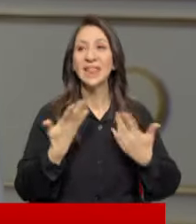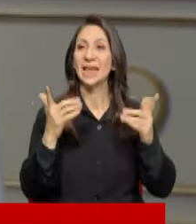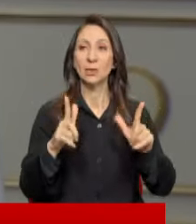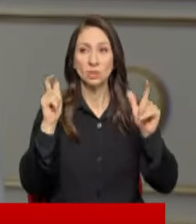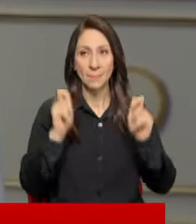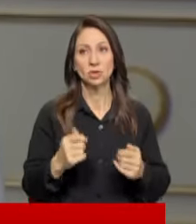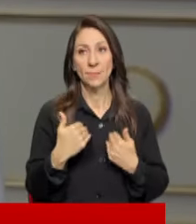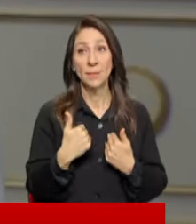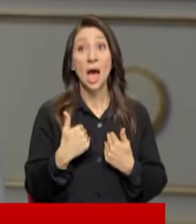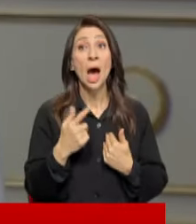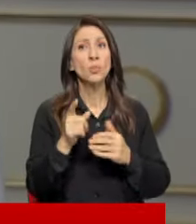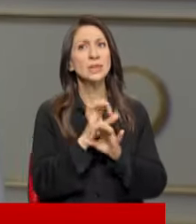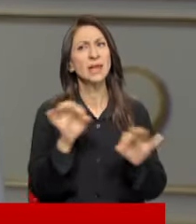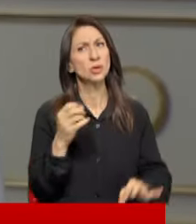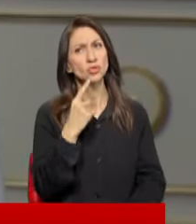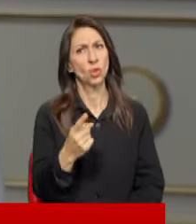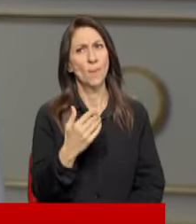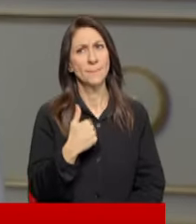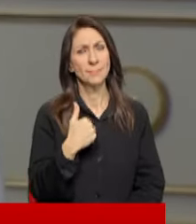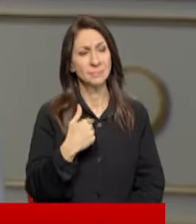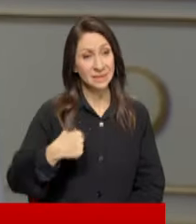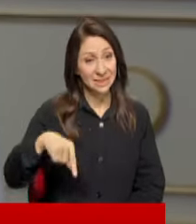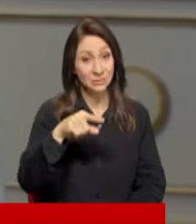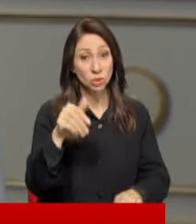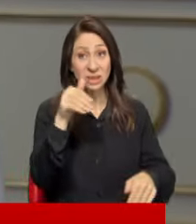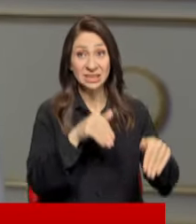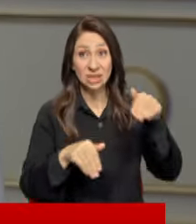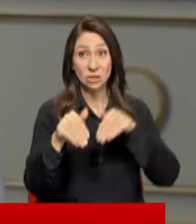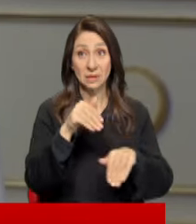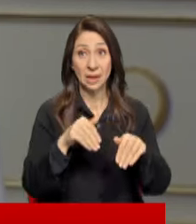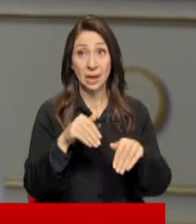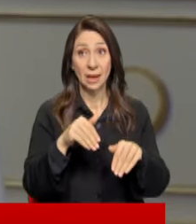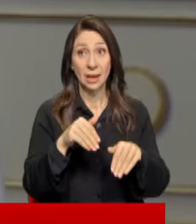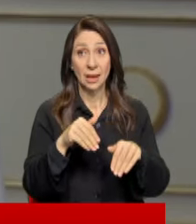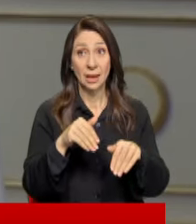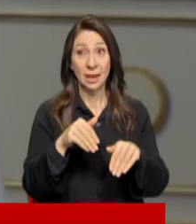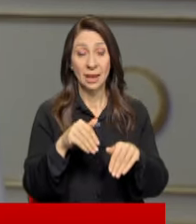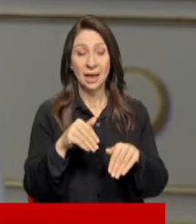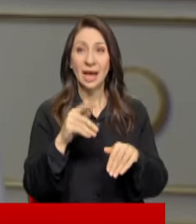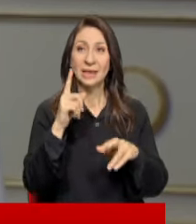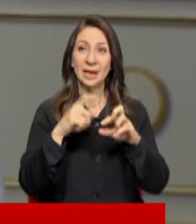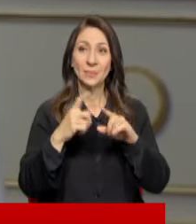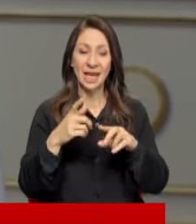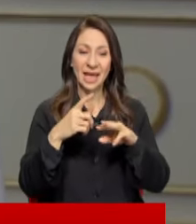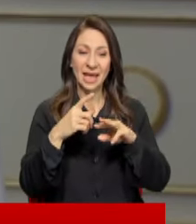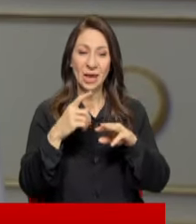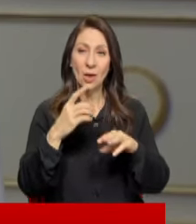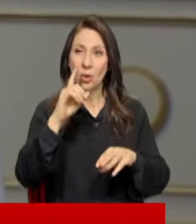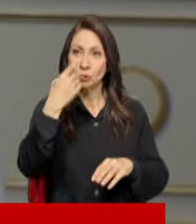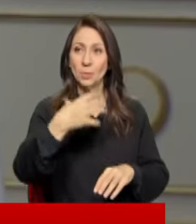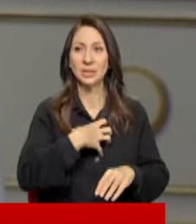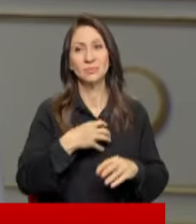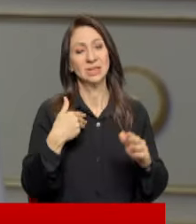gereğini yapacağım. Bu netlikte söylüyorum ben. Biz bu seçimlere rahmetli Elçi Bey'in deyimiyle özü